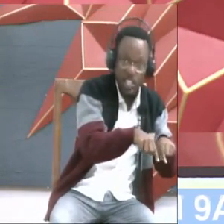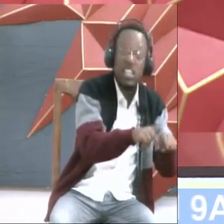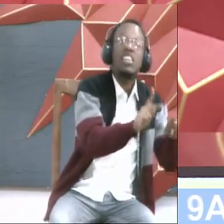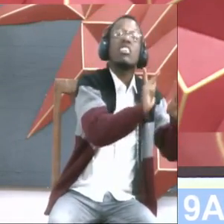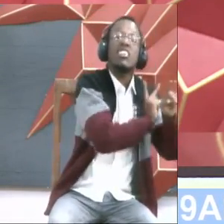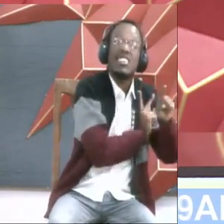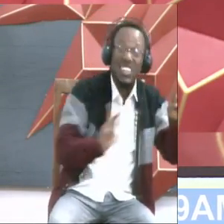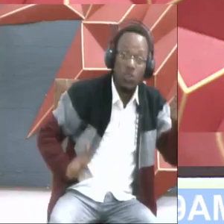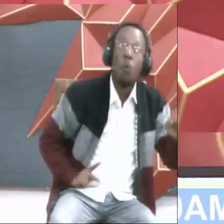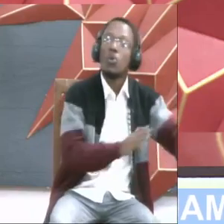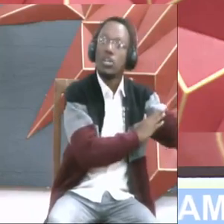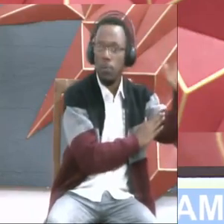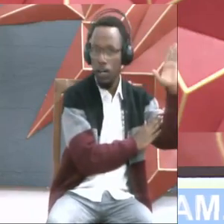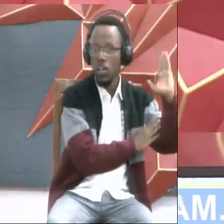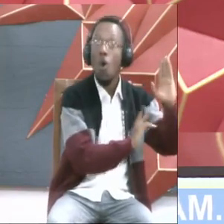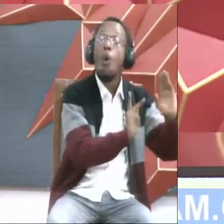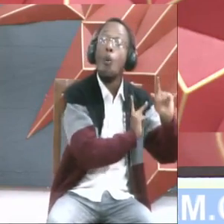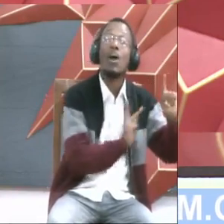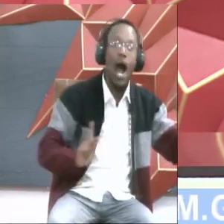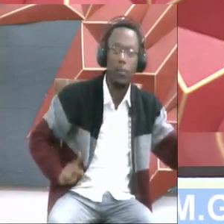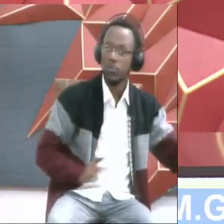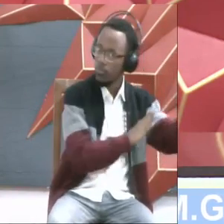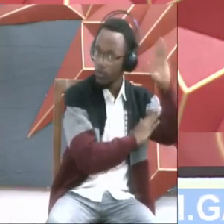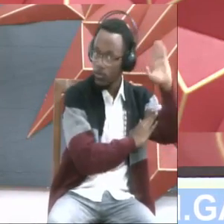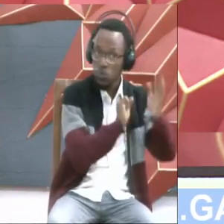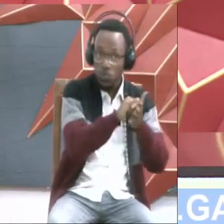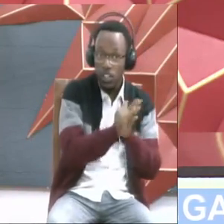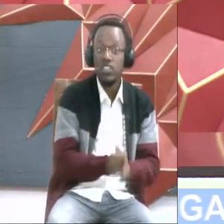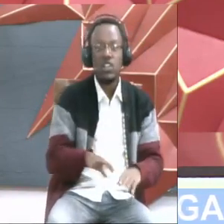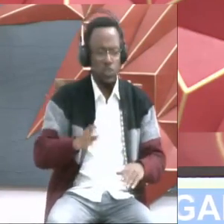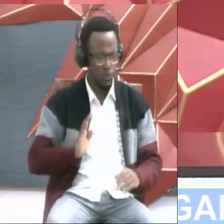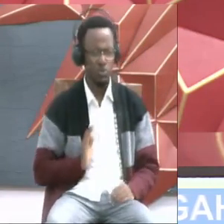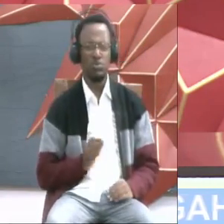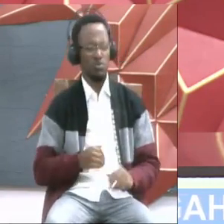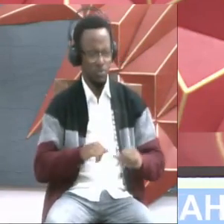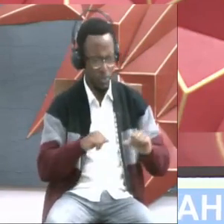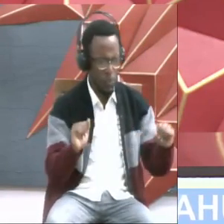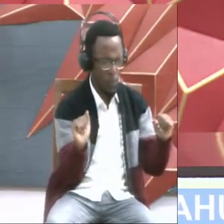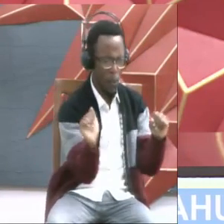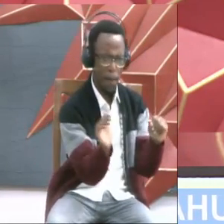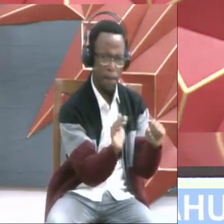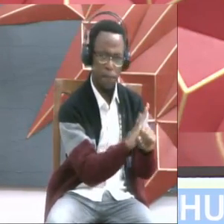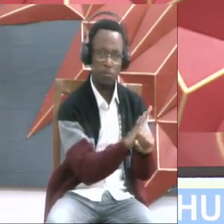akunda kugira ngo dukwize ishimwe ryiwe